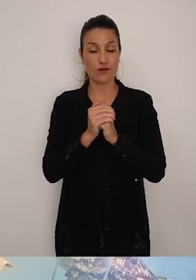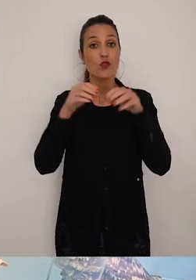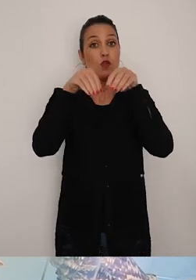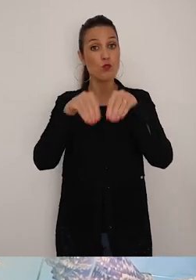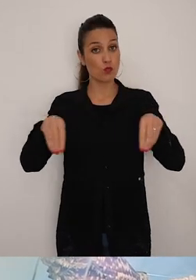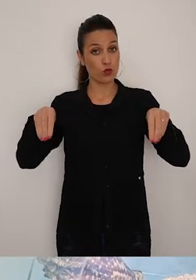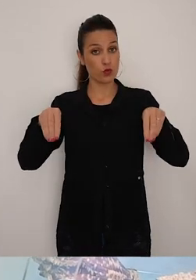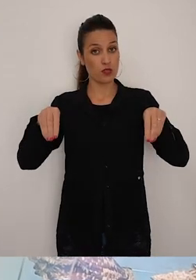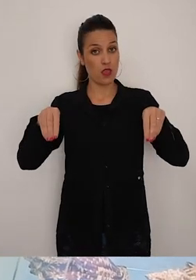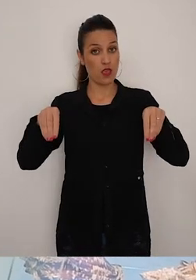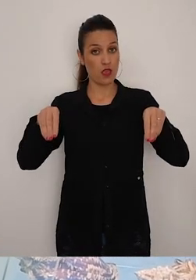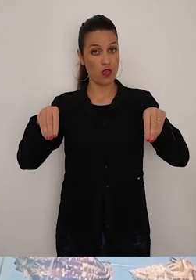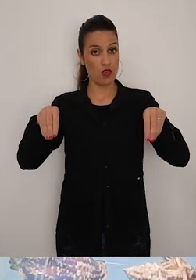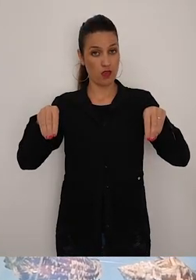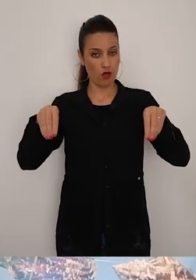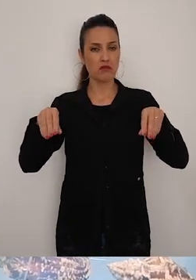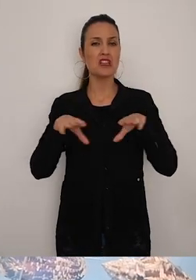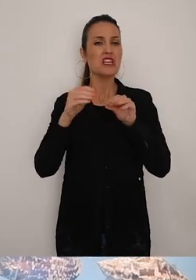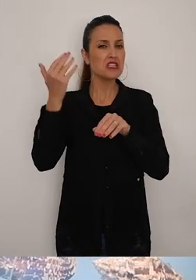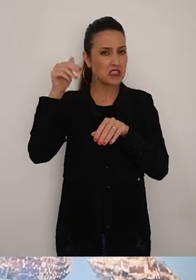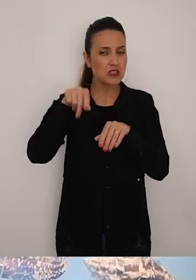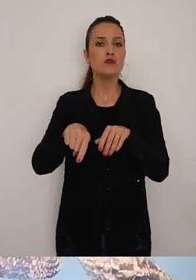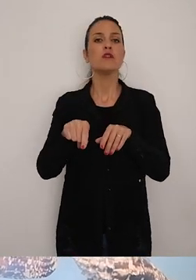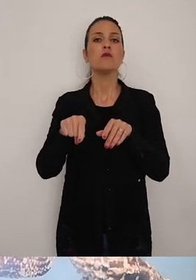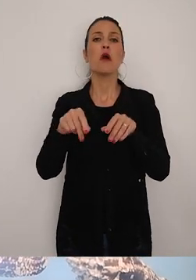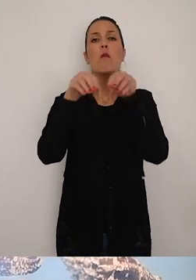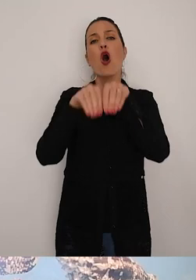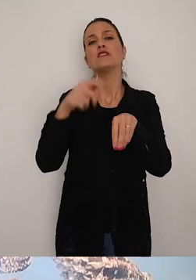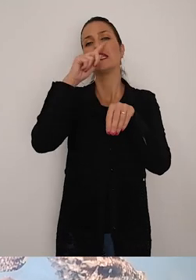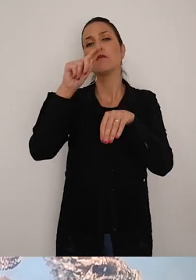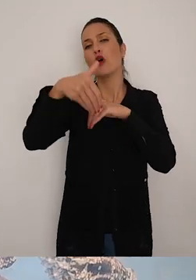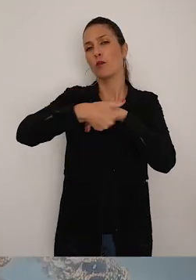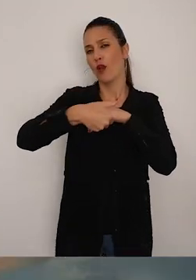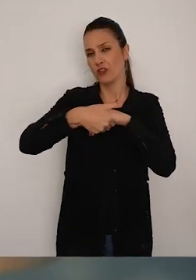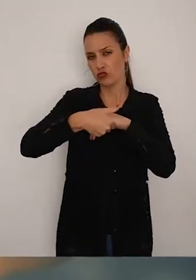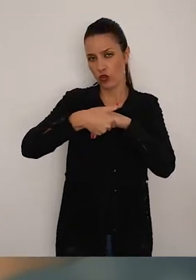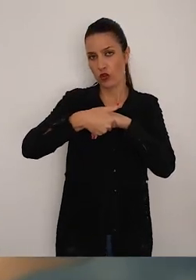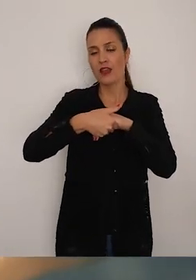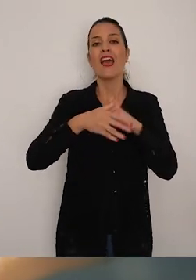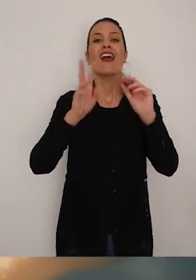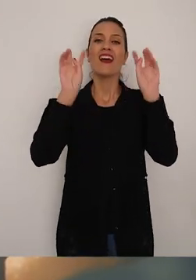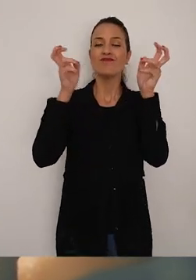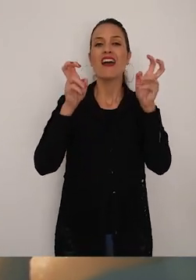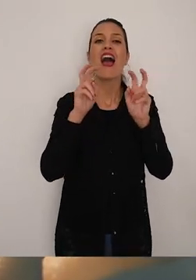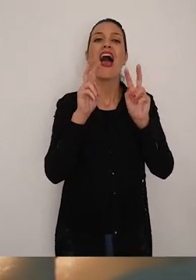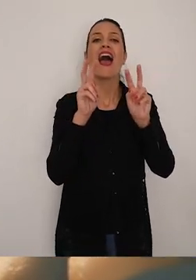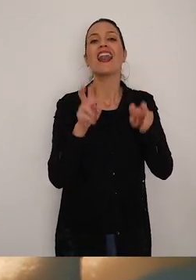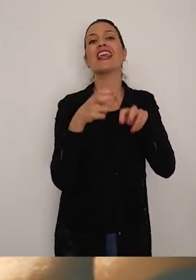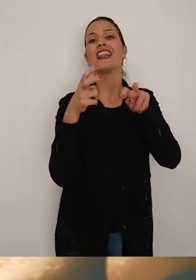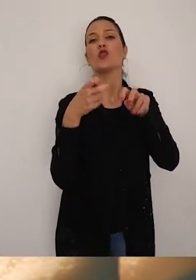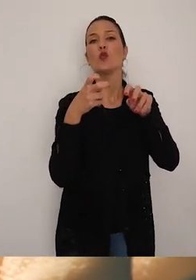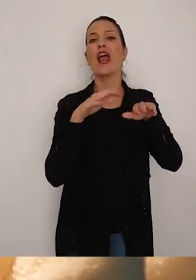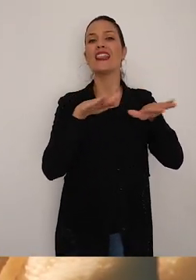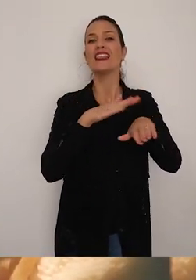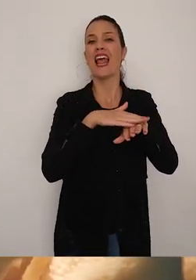Il museo parte inizialmente con l'allestimento di una mostra temporanea dal titolo Architettura del Mare. La mostra consisteva